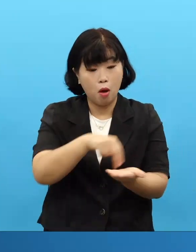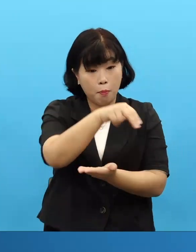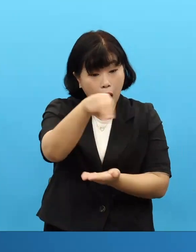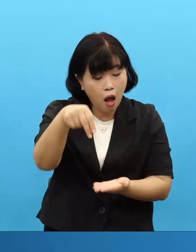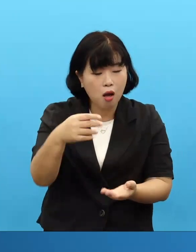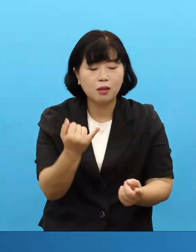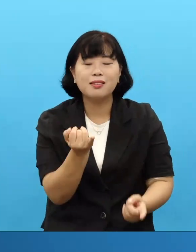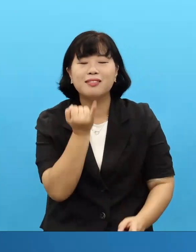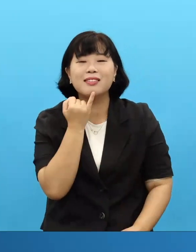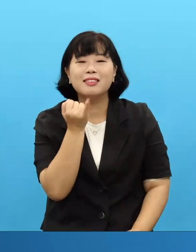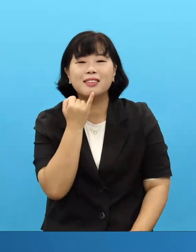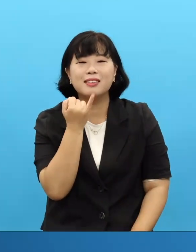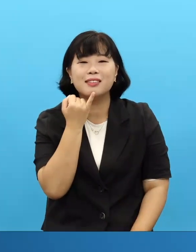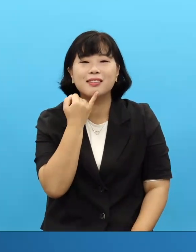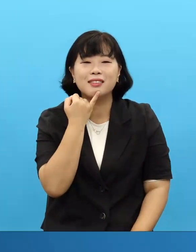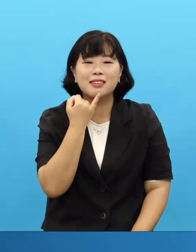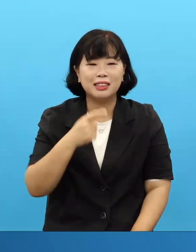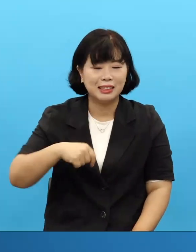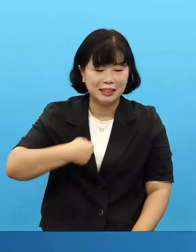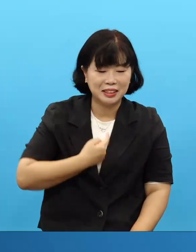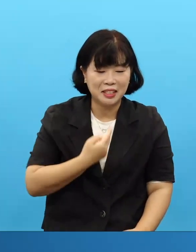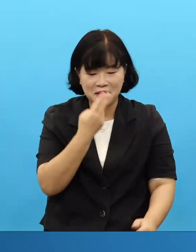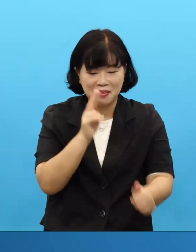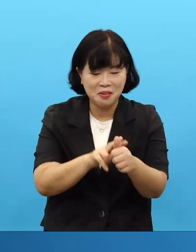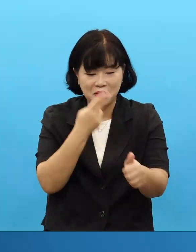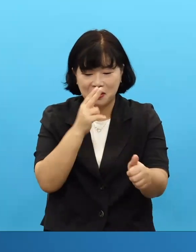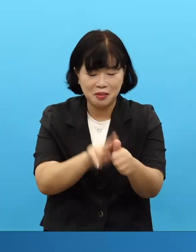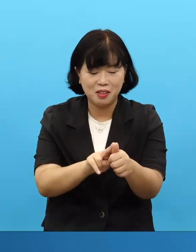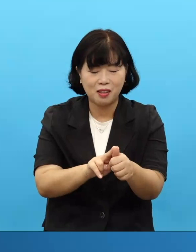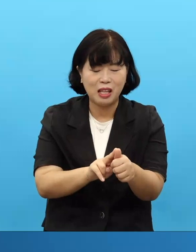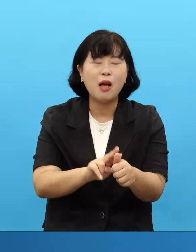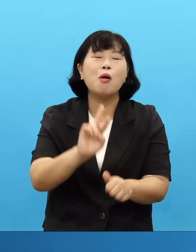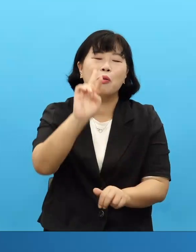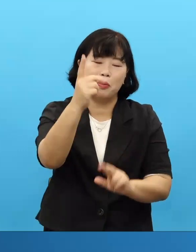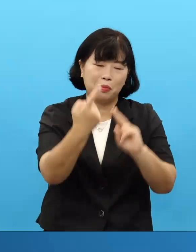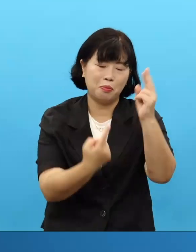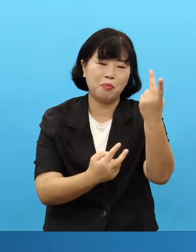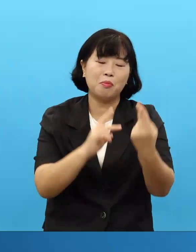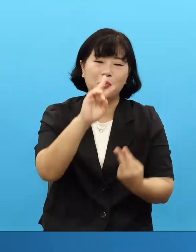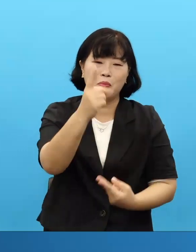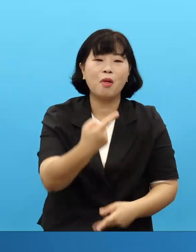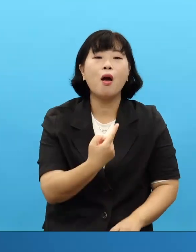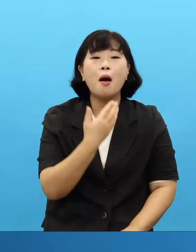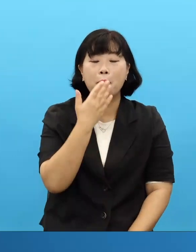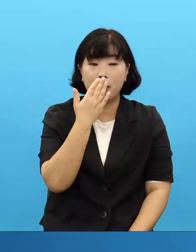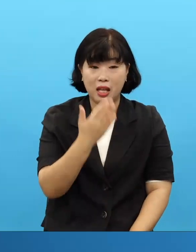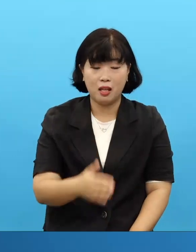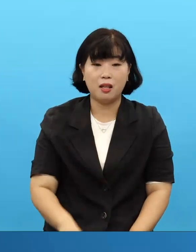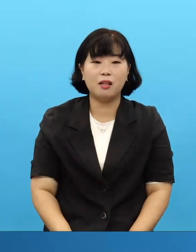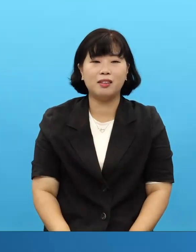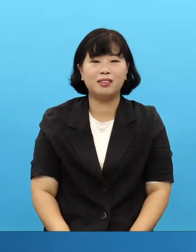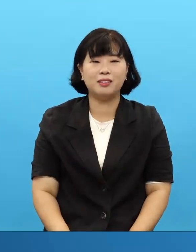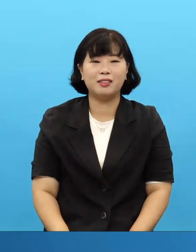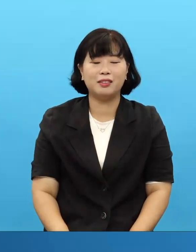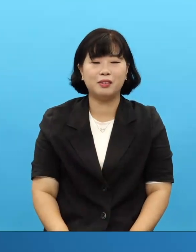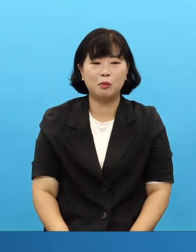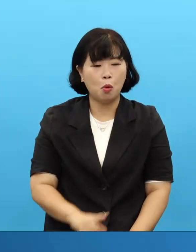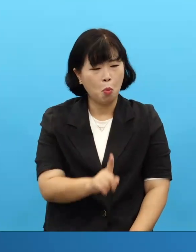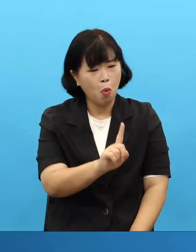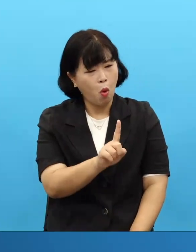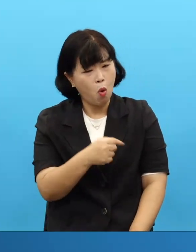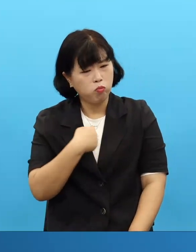말하면 자기 도전하면 해방 겁니다. In other words, they're challenging 그렇죠. for themselves. 뭐 일탈 행위라고도 볼 수 있지만 어느